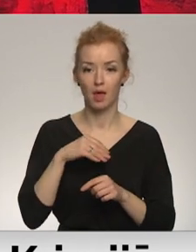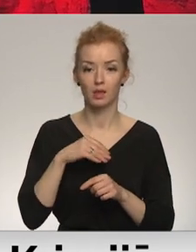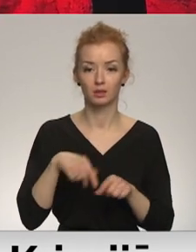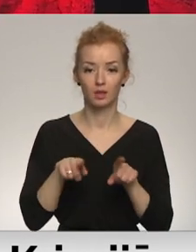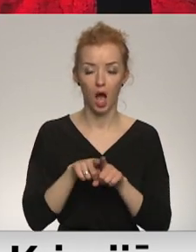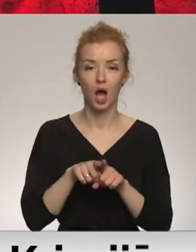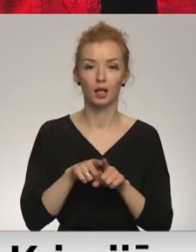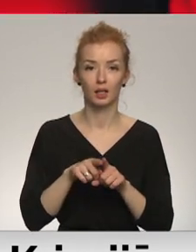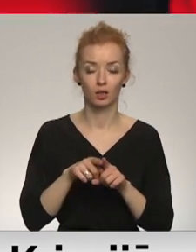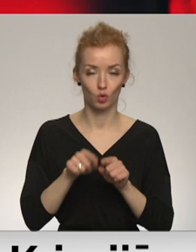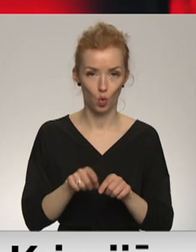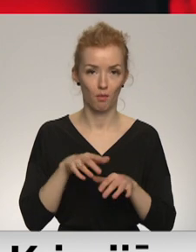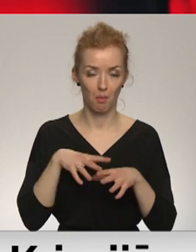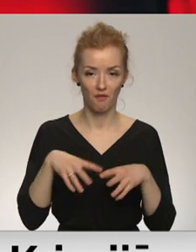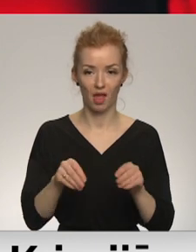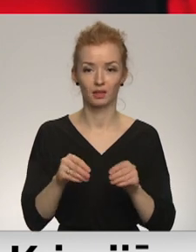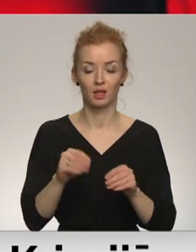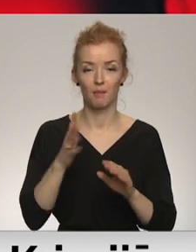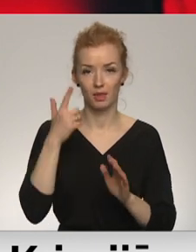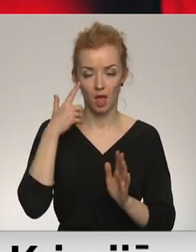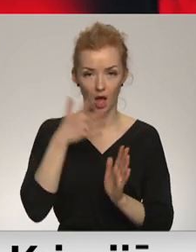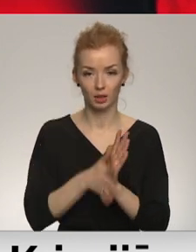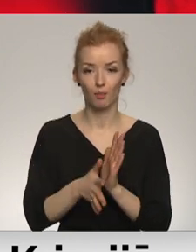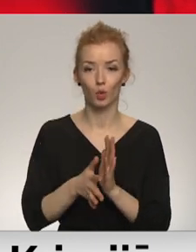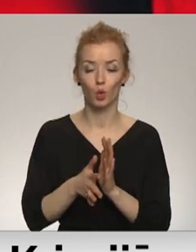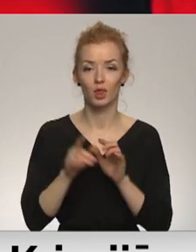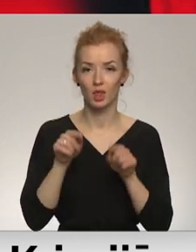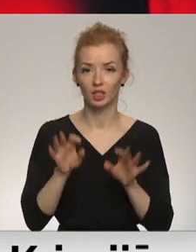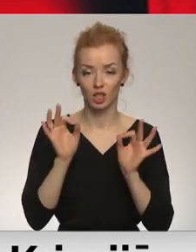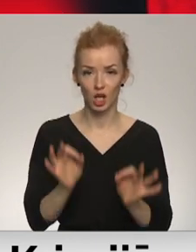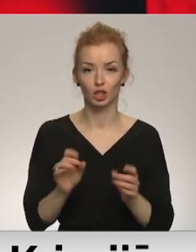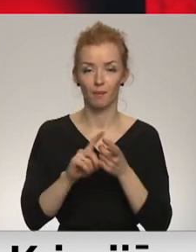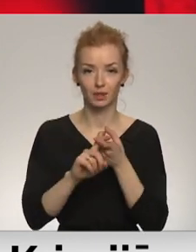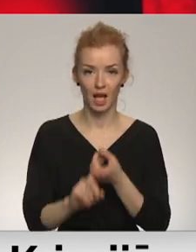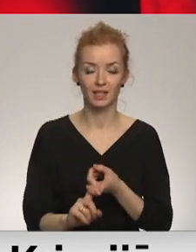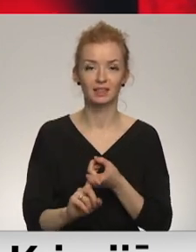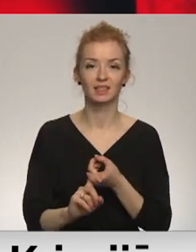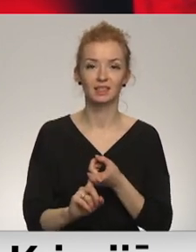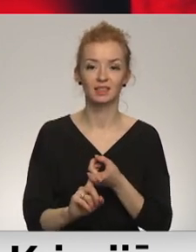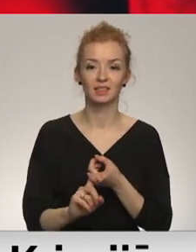ko mēs arī darījām, bet jāsaprot, ka tas tiešām ir saistīts